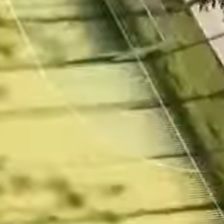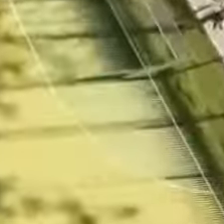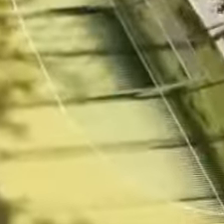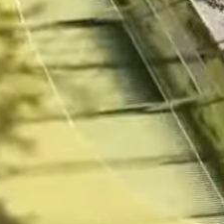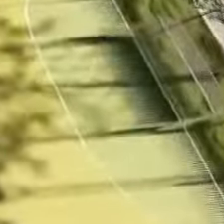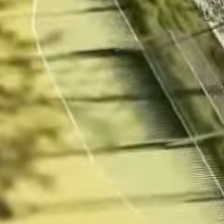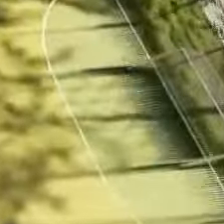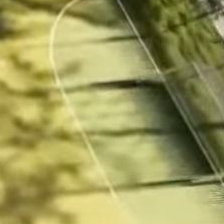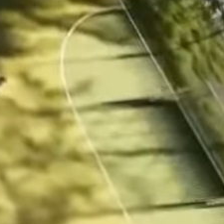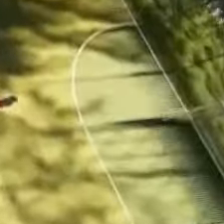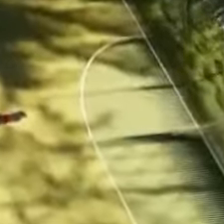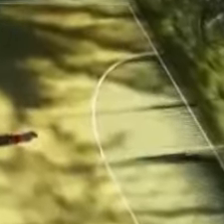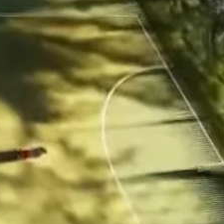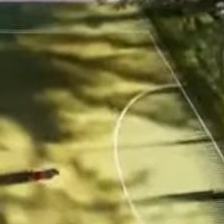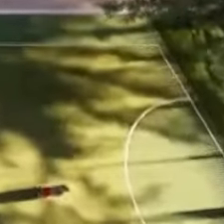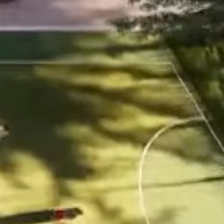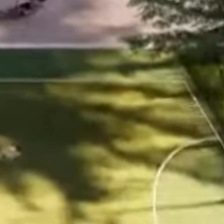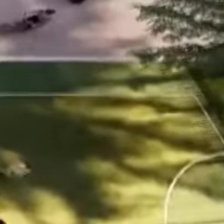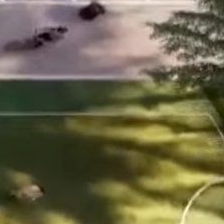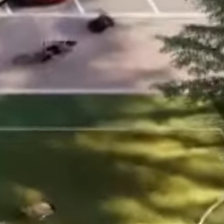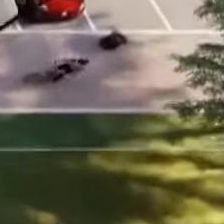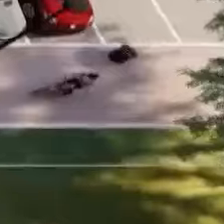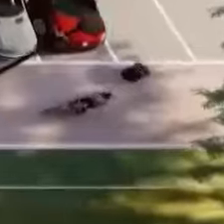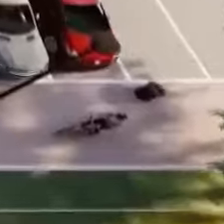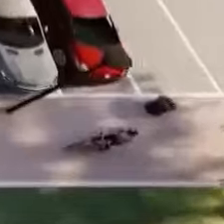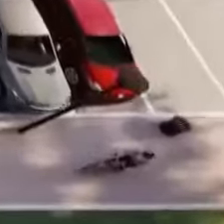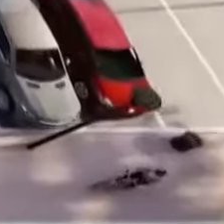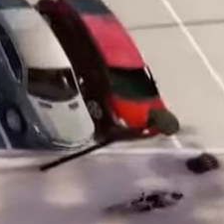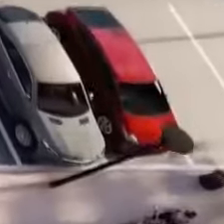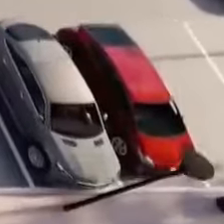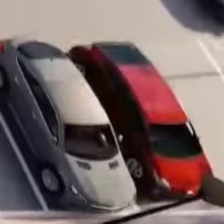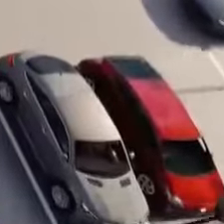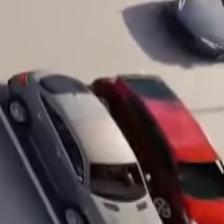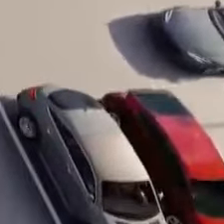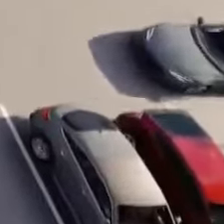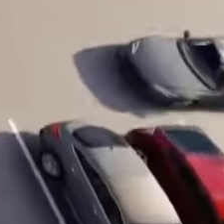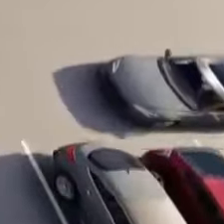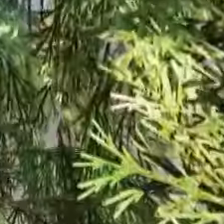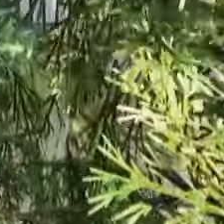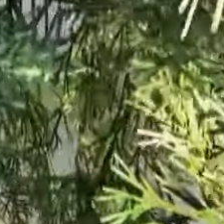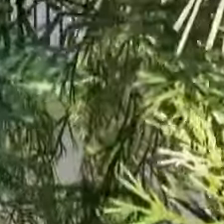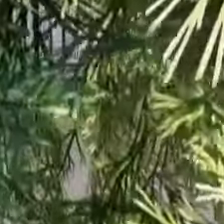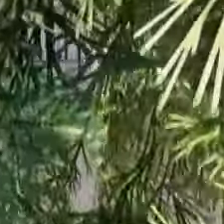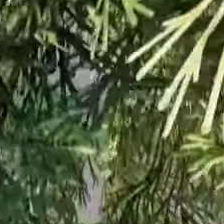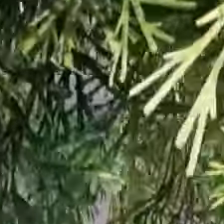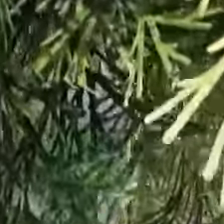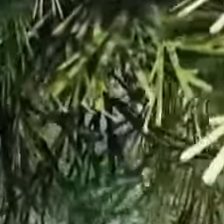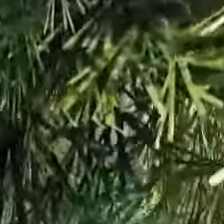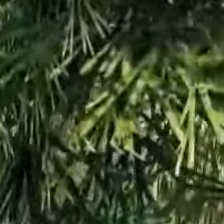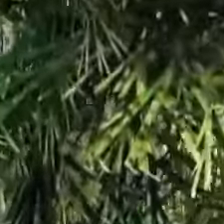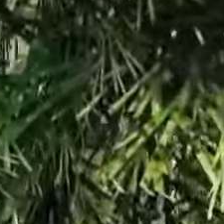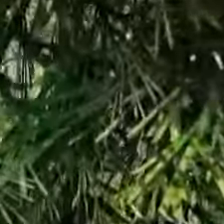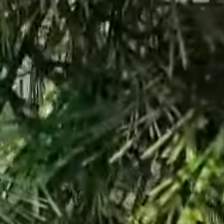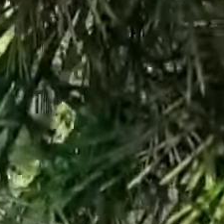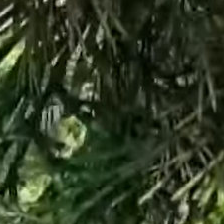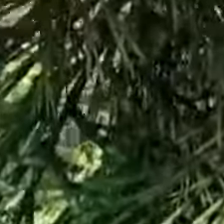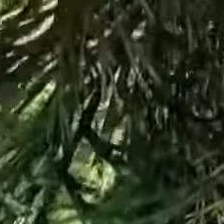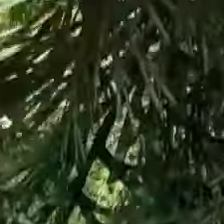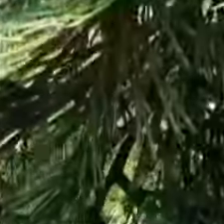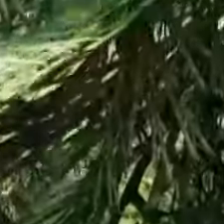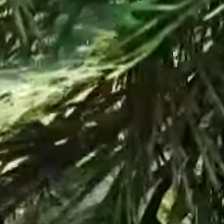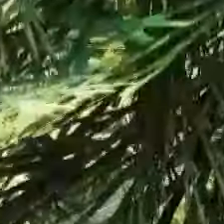განმეორდება. გვესტუმრე 6 ივლისს 12 საათიდან არქის ფილარმონიის ოფისში და შემოუერთდი არქელების